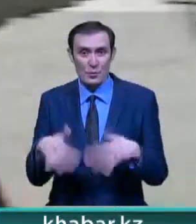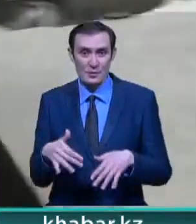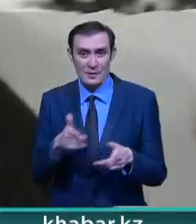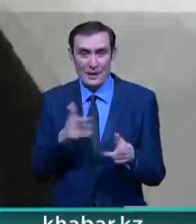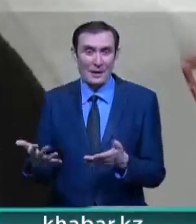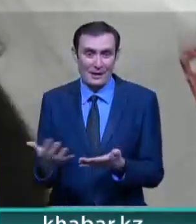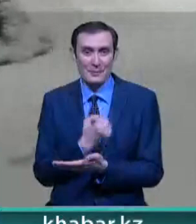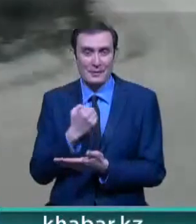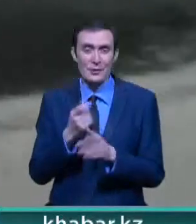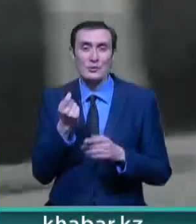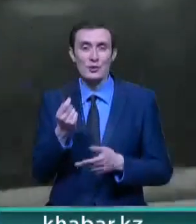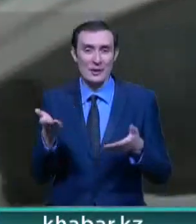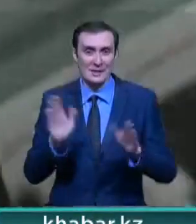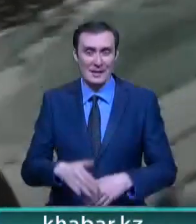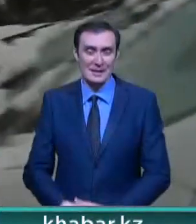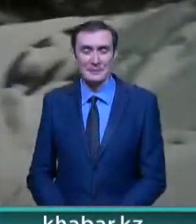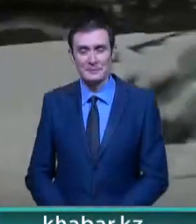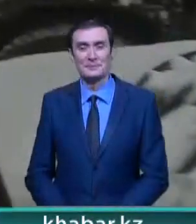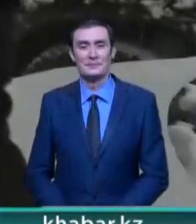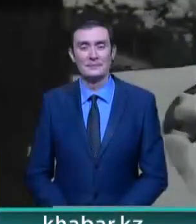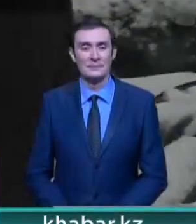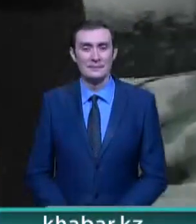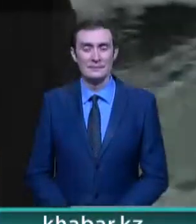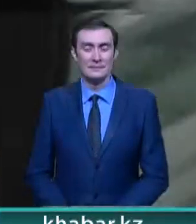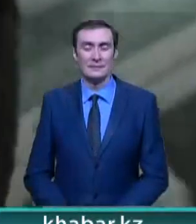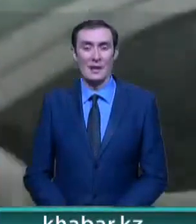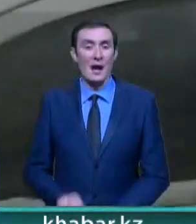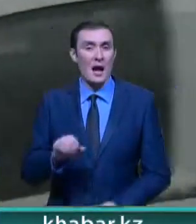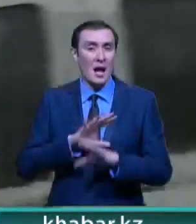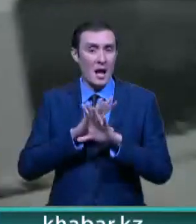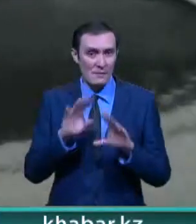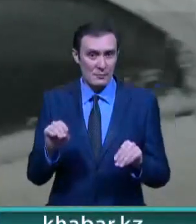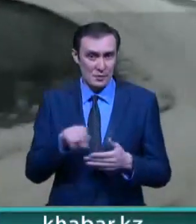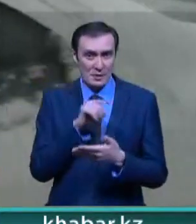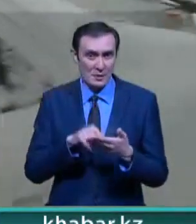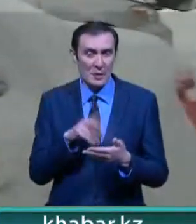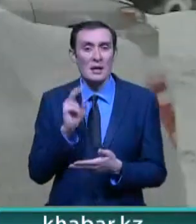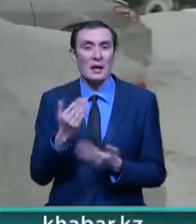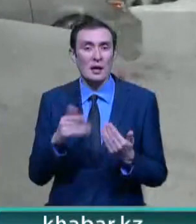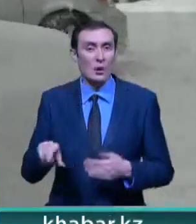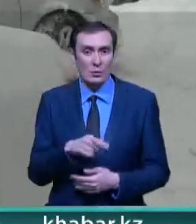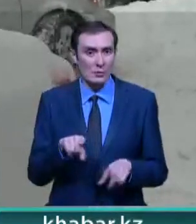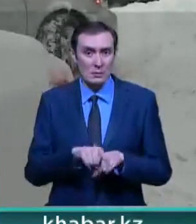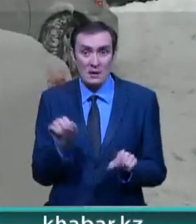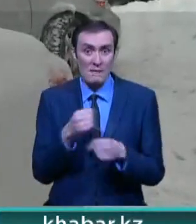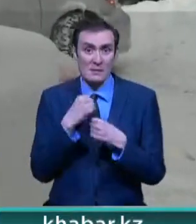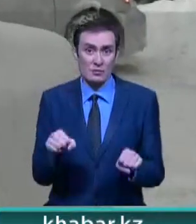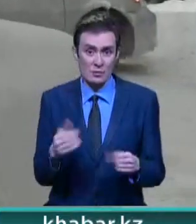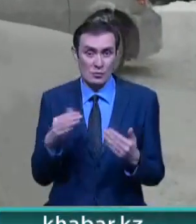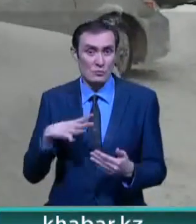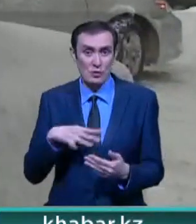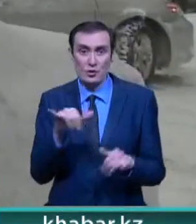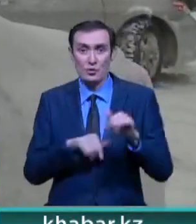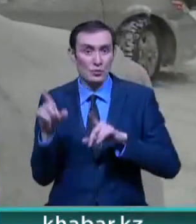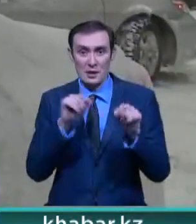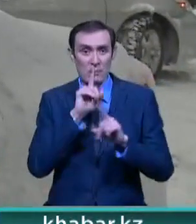откопала. Чуть-чуть осталось. А вообще, как ездить на дорогах сейчас такое? Да невозможно, я сегодня уже больше